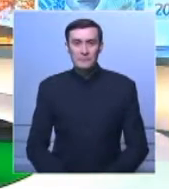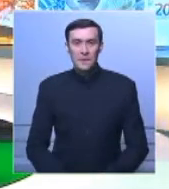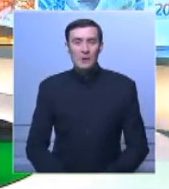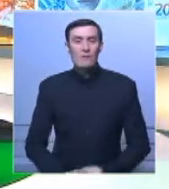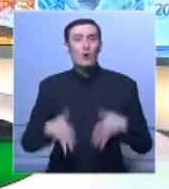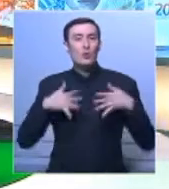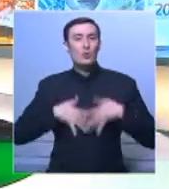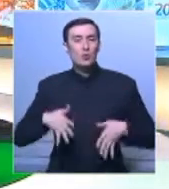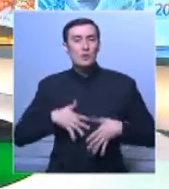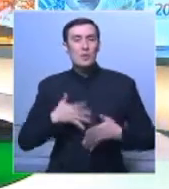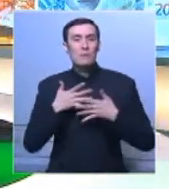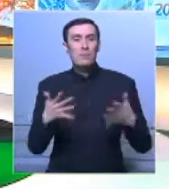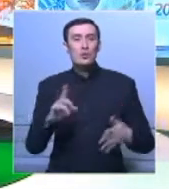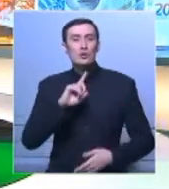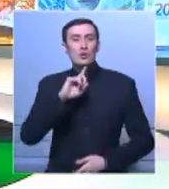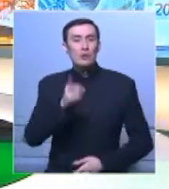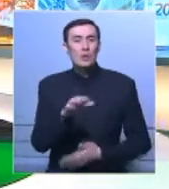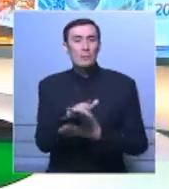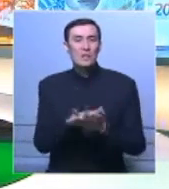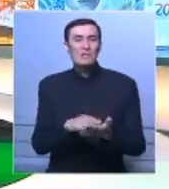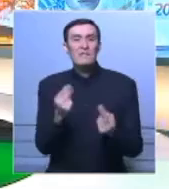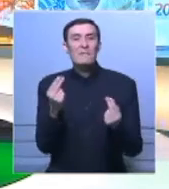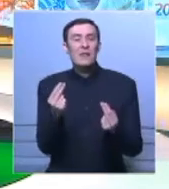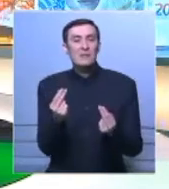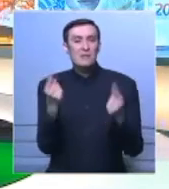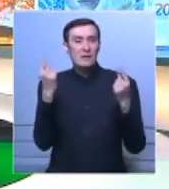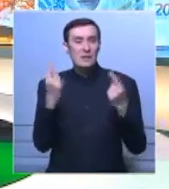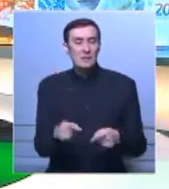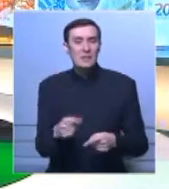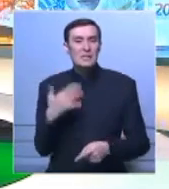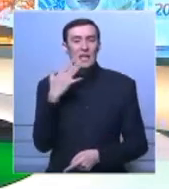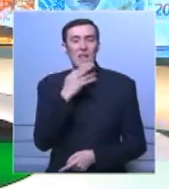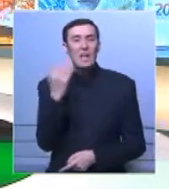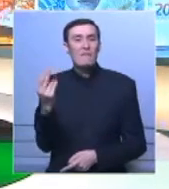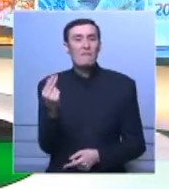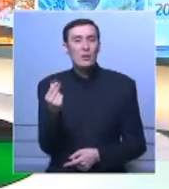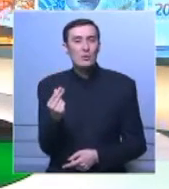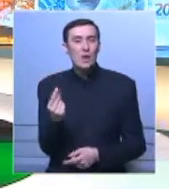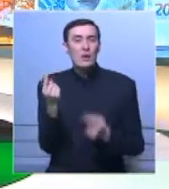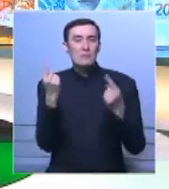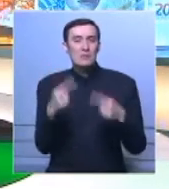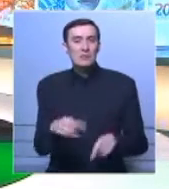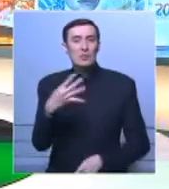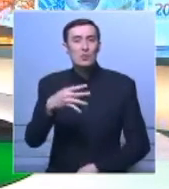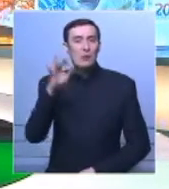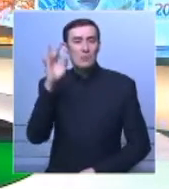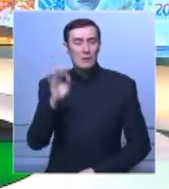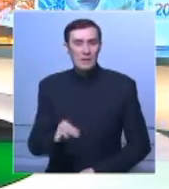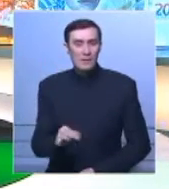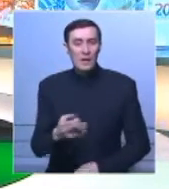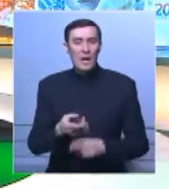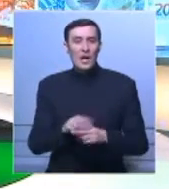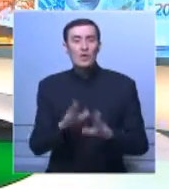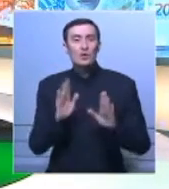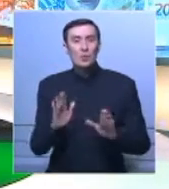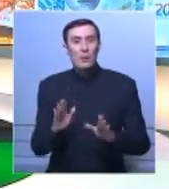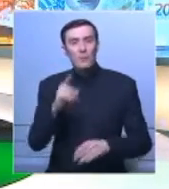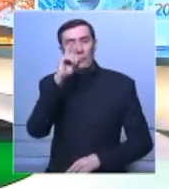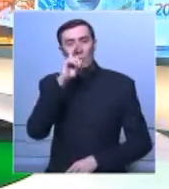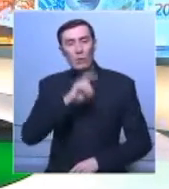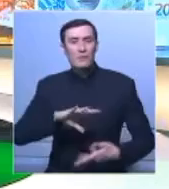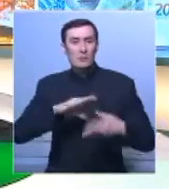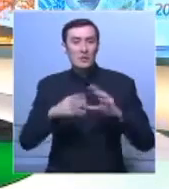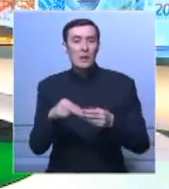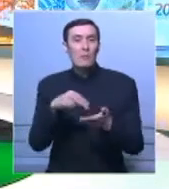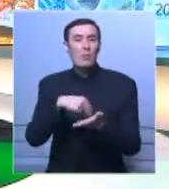В Грузии уже больше года продолжается финансовый кризис. Национальная валюта обесценилась на 40%. Это не только негативно отразилось